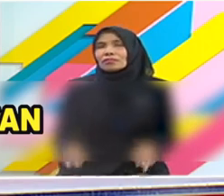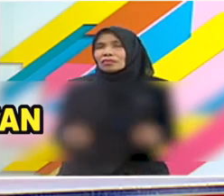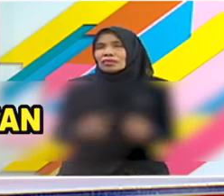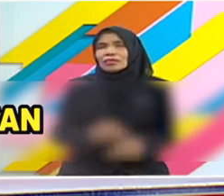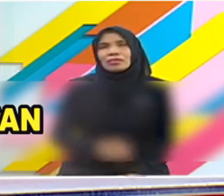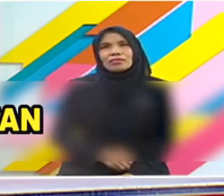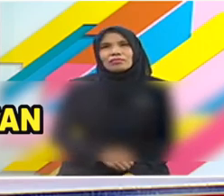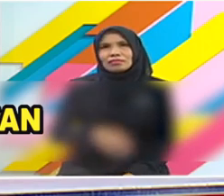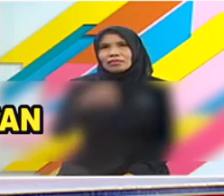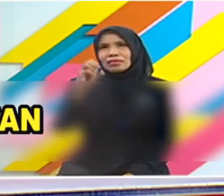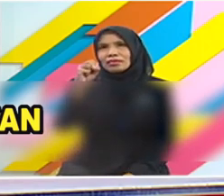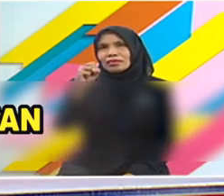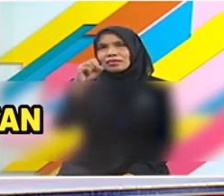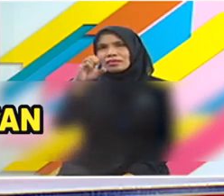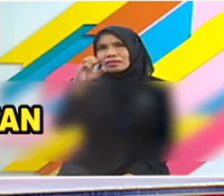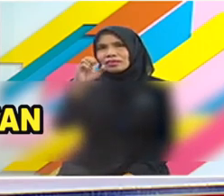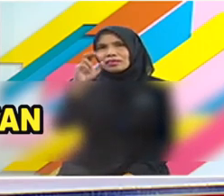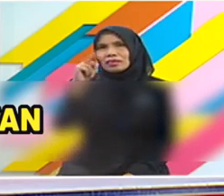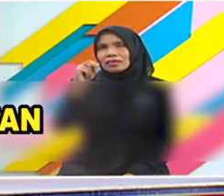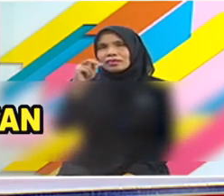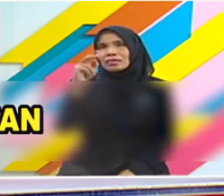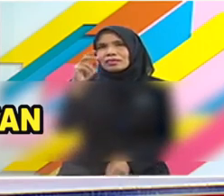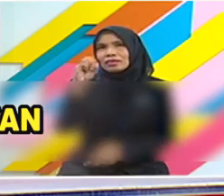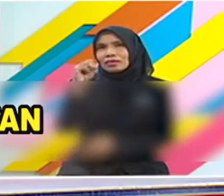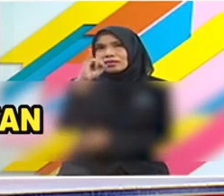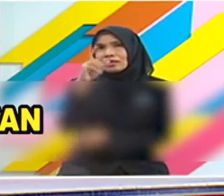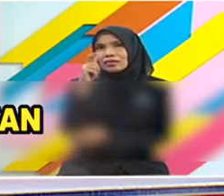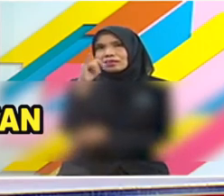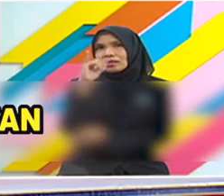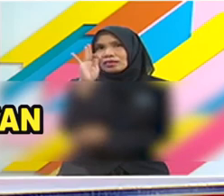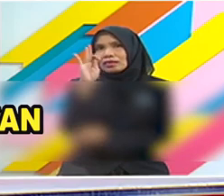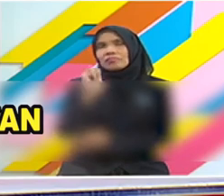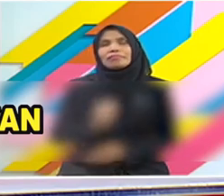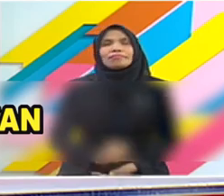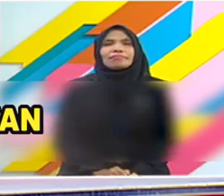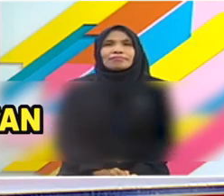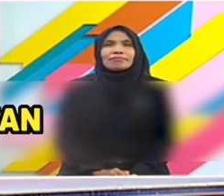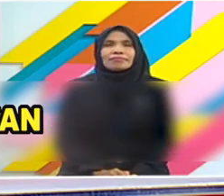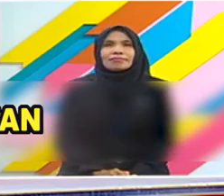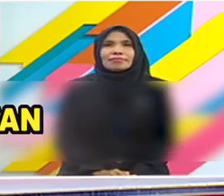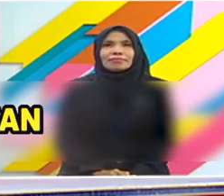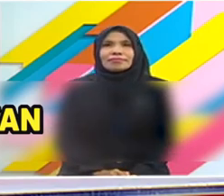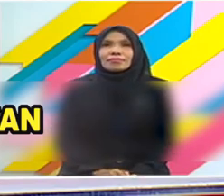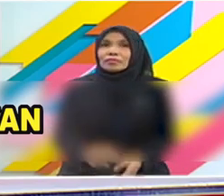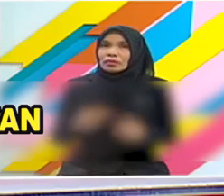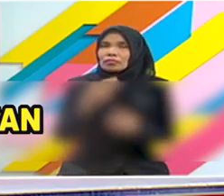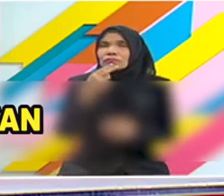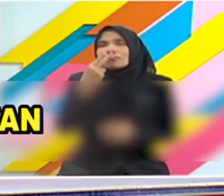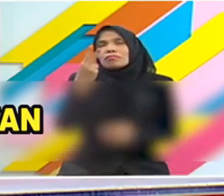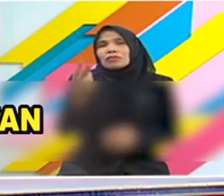bau-bau. Sama ada bau itu menyenangkan ataupun bau itu tidak menyenangkan. Okey, contohnya